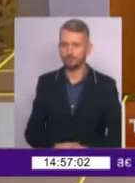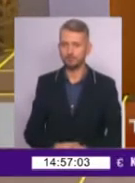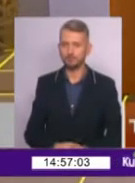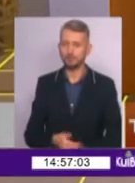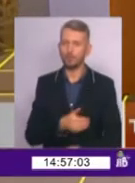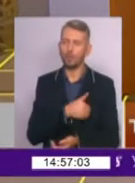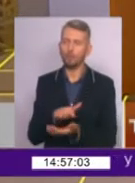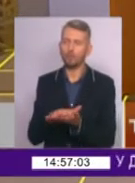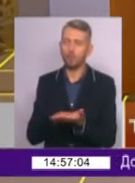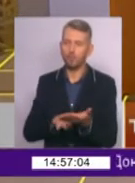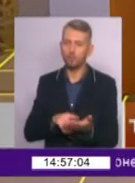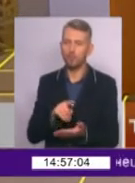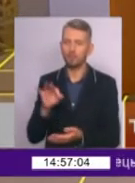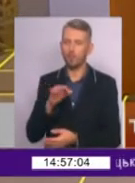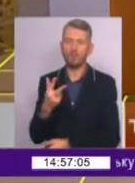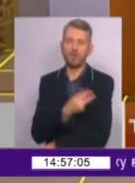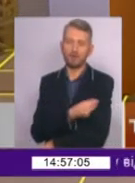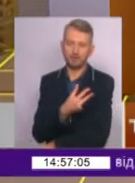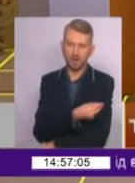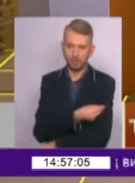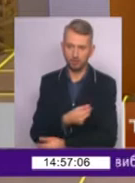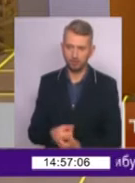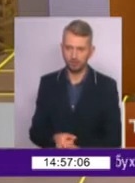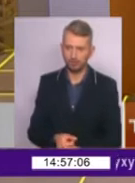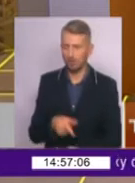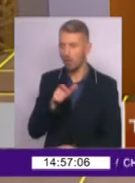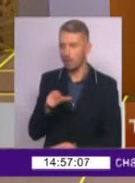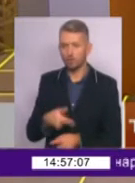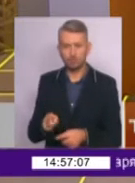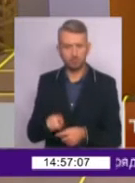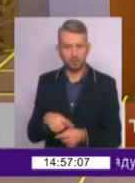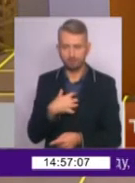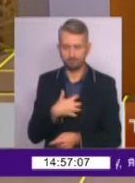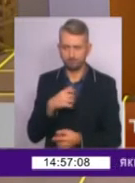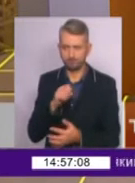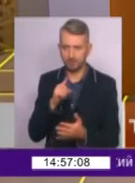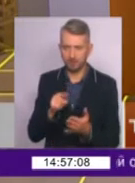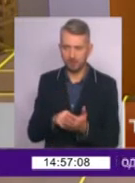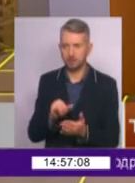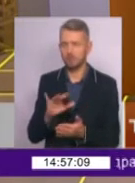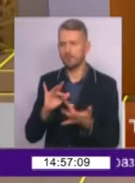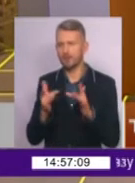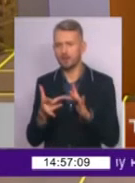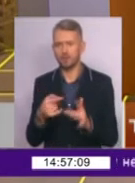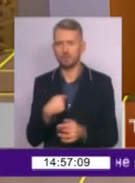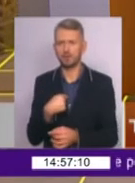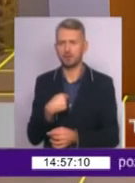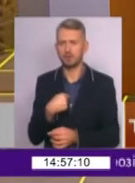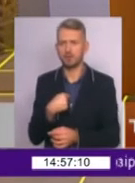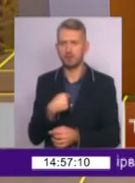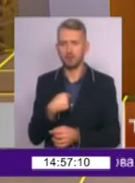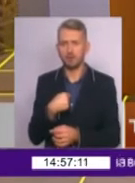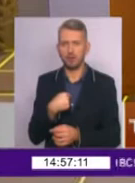Хочу продовжити знову ж за вакцинацію, бо людям це нагальне питання, і в соцмережах в мене лента,